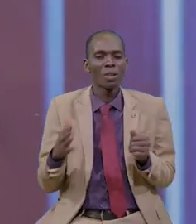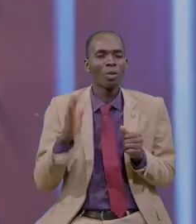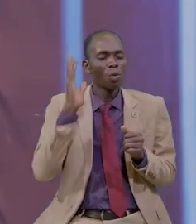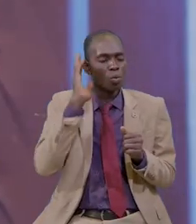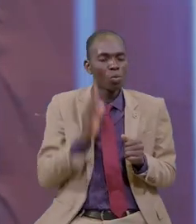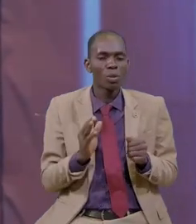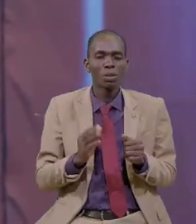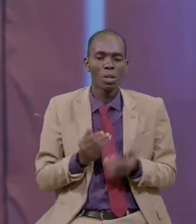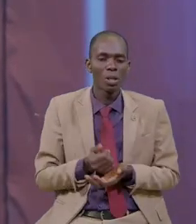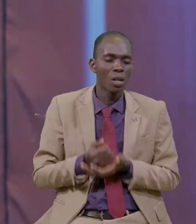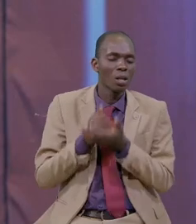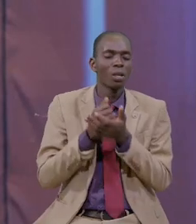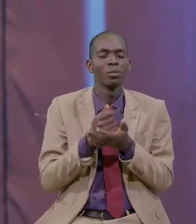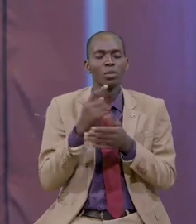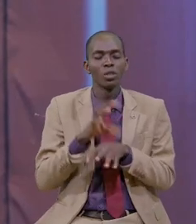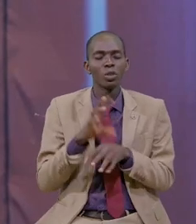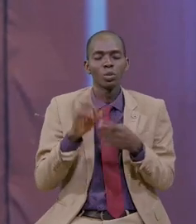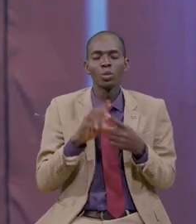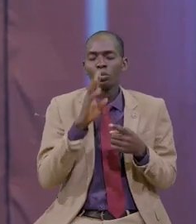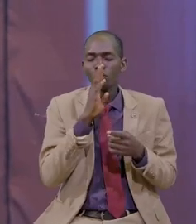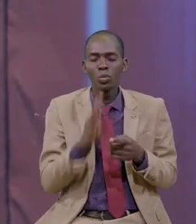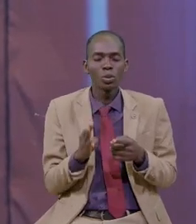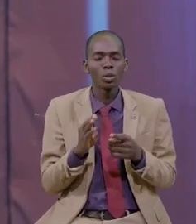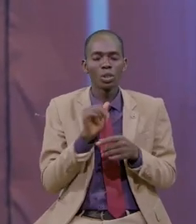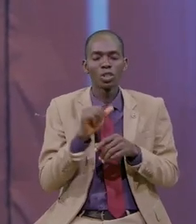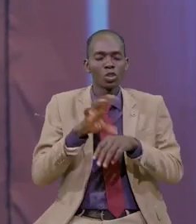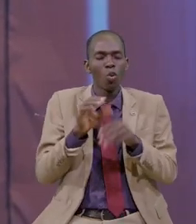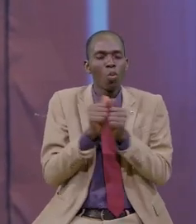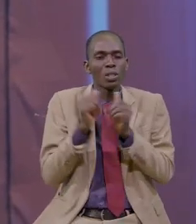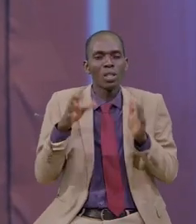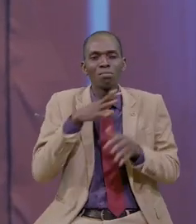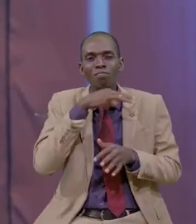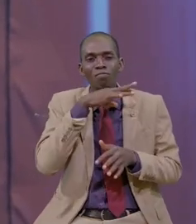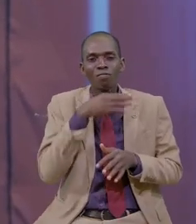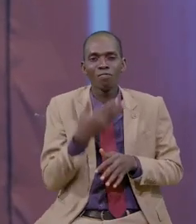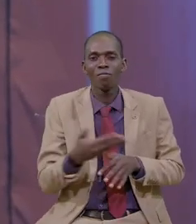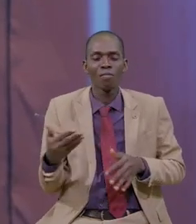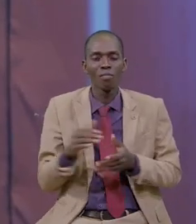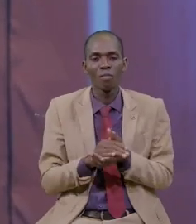se susciter une Église sans tache, sans rides. Vous connaissez les rides?